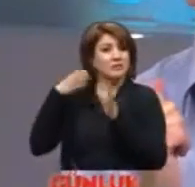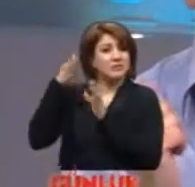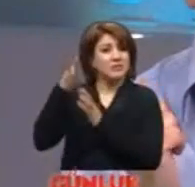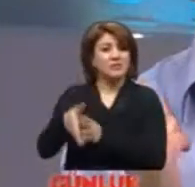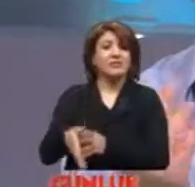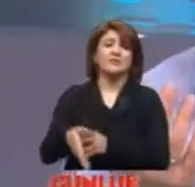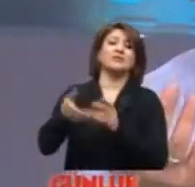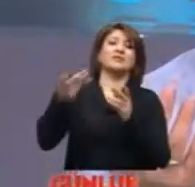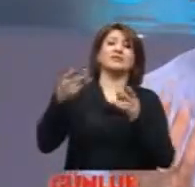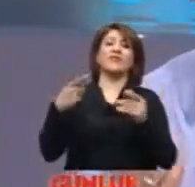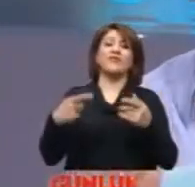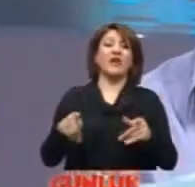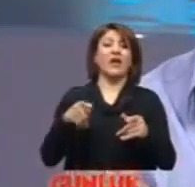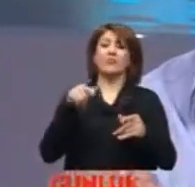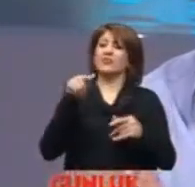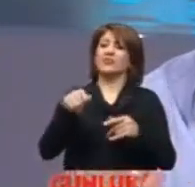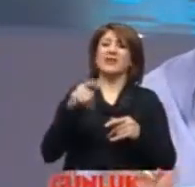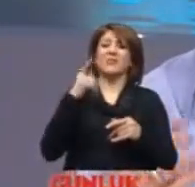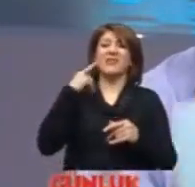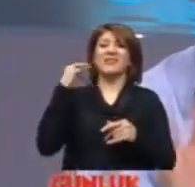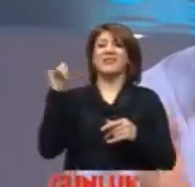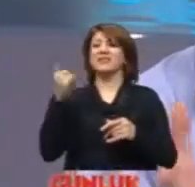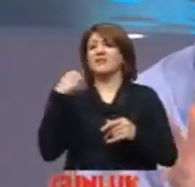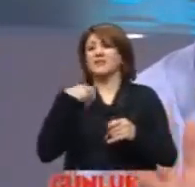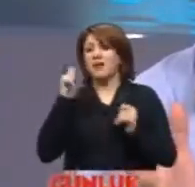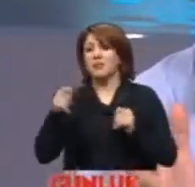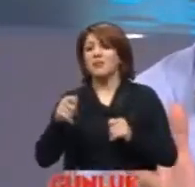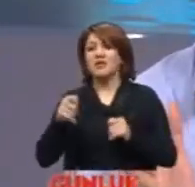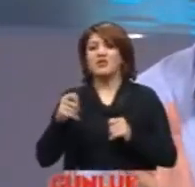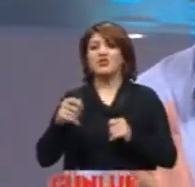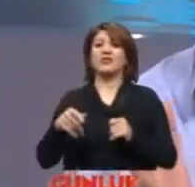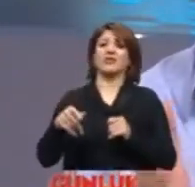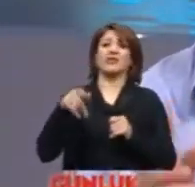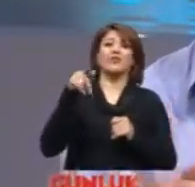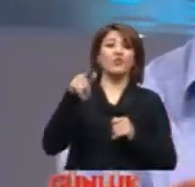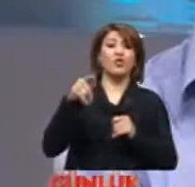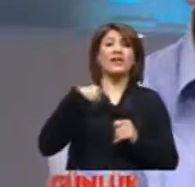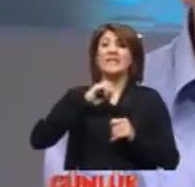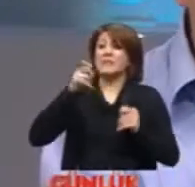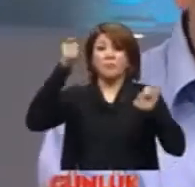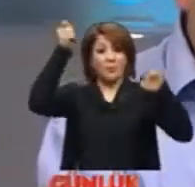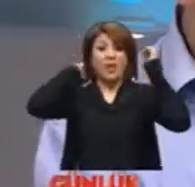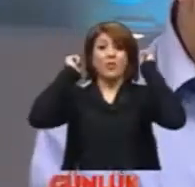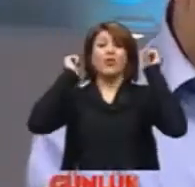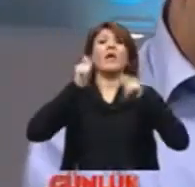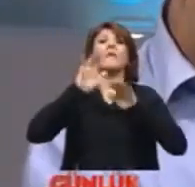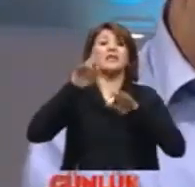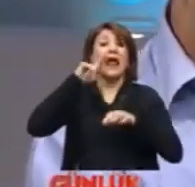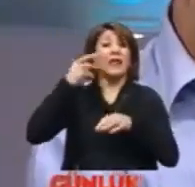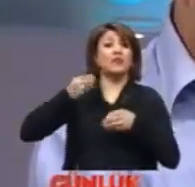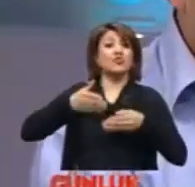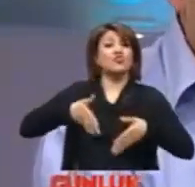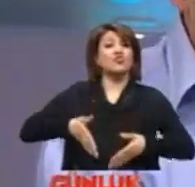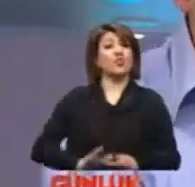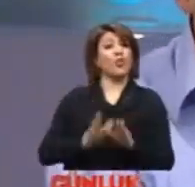da birisi büyük ihtimal işletmiş. Demiş ki hiç yıkanmasan hep erkek çocuğun olur. Ama kokarlar.